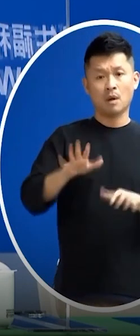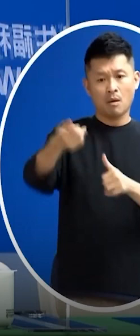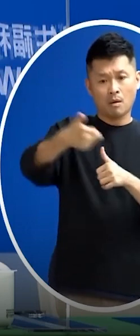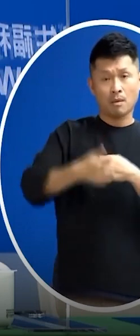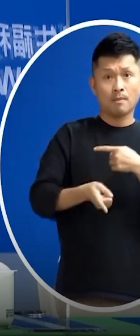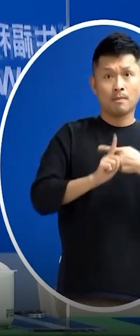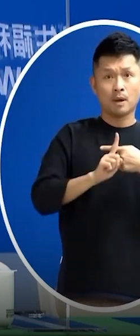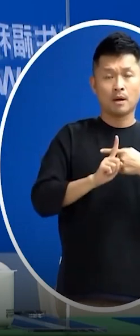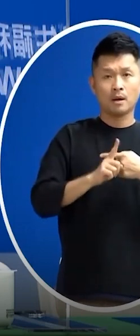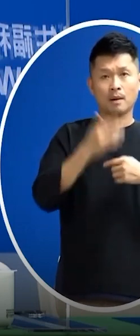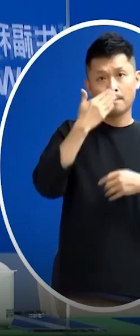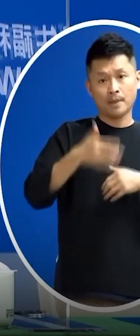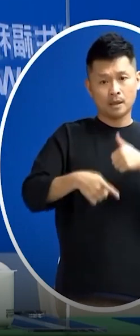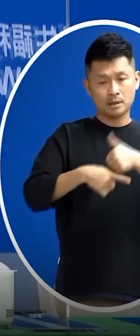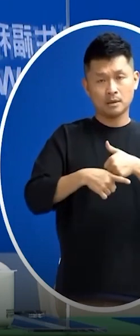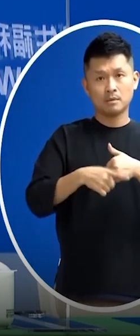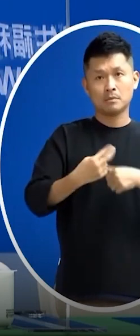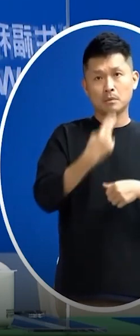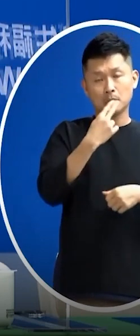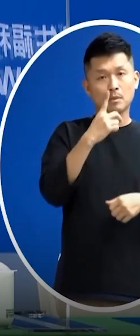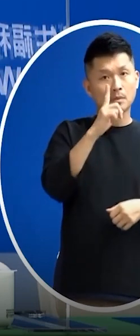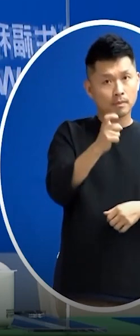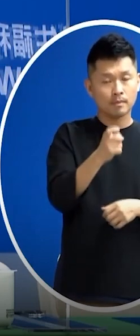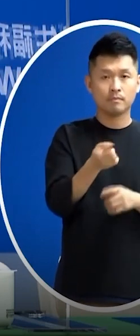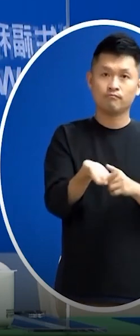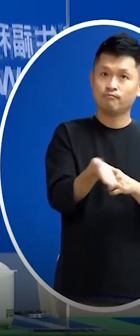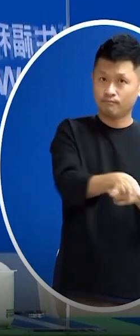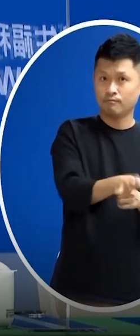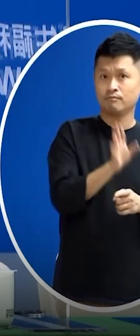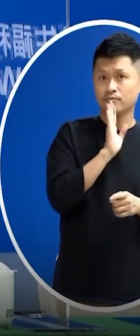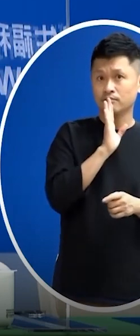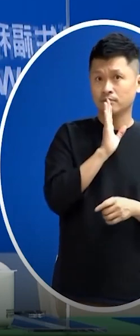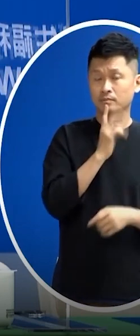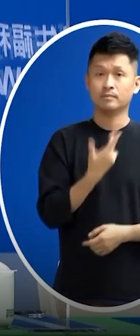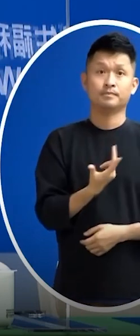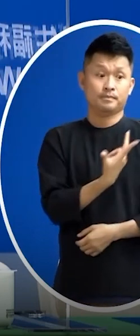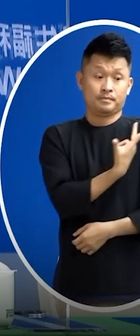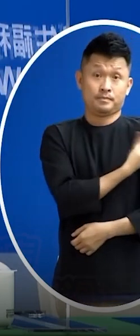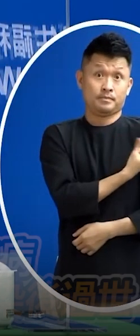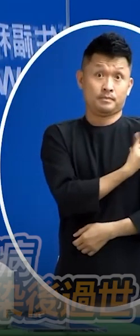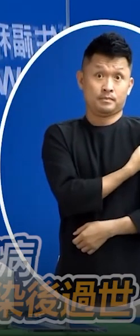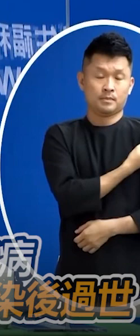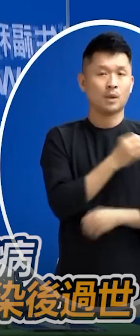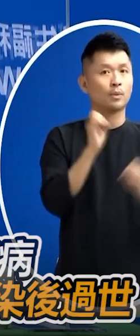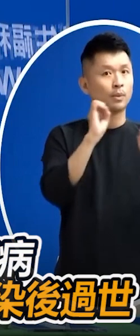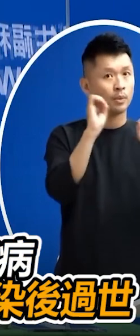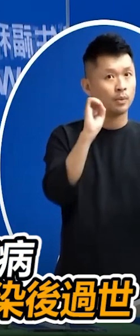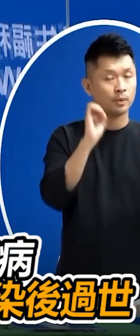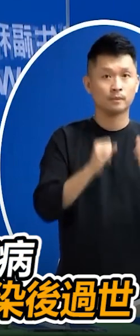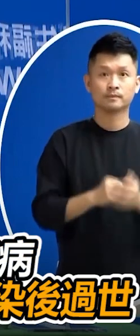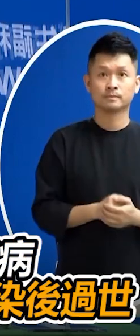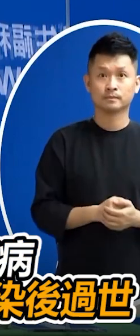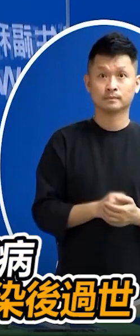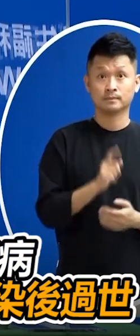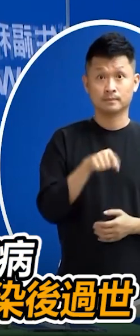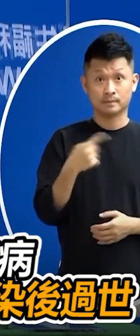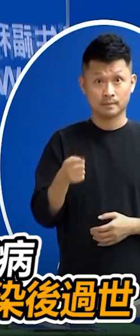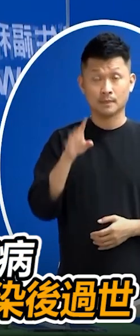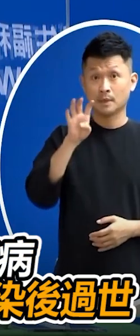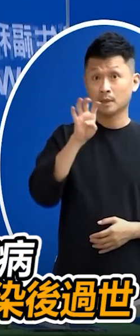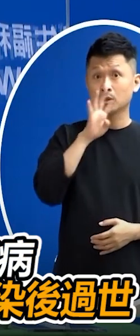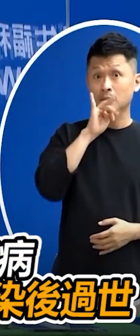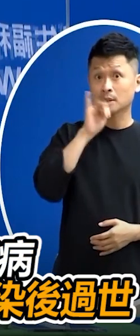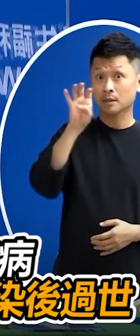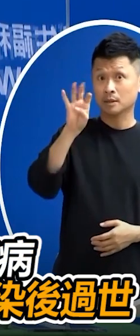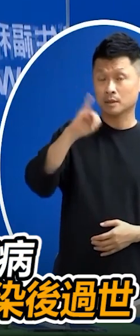是合并这个败血性休克而不幸过世，他是没有接种过新冠的疫苗。那另外40多岁